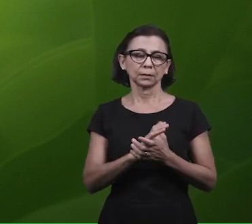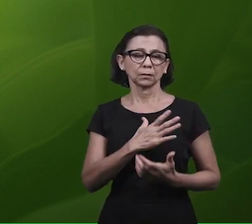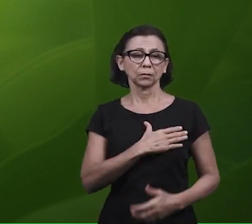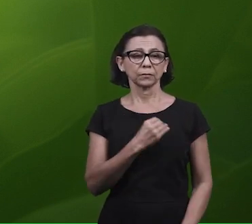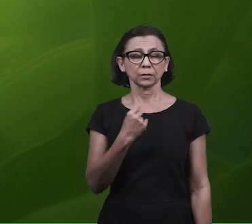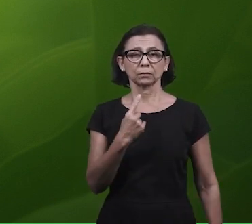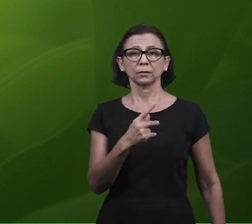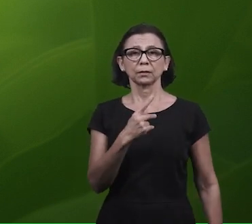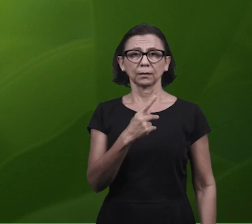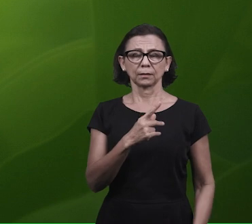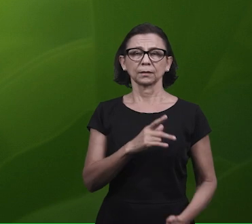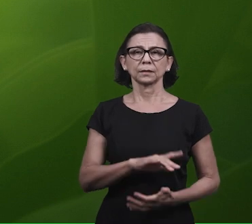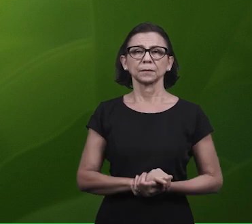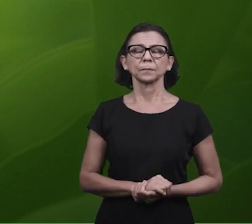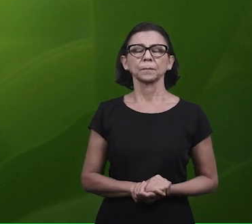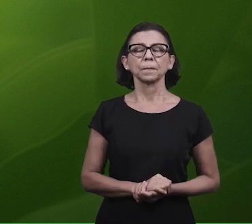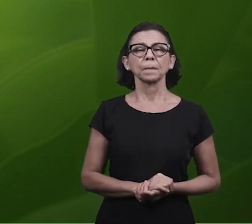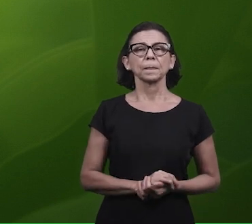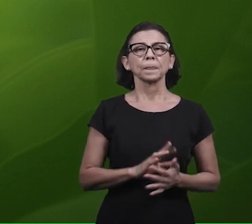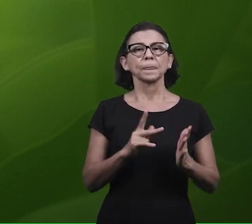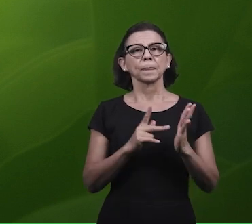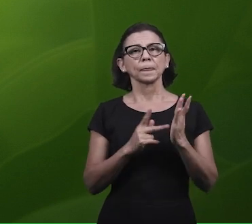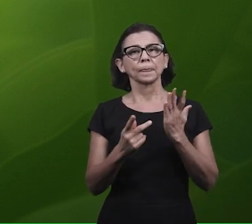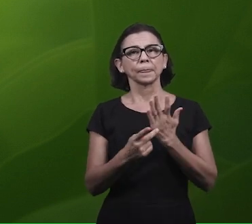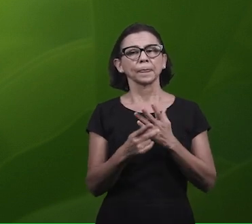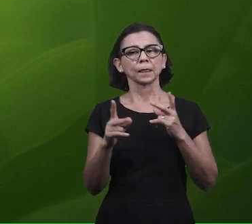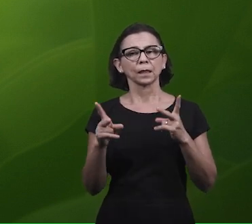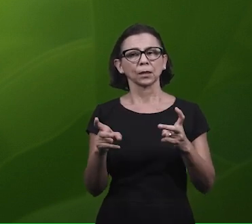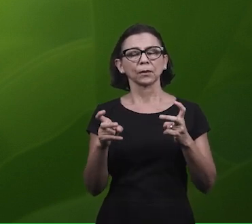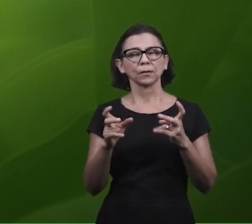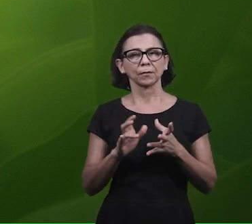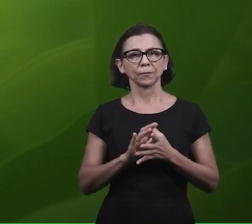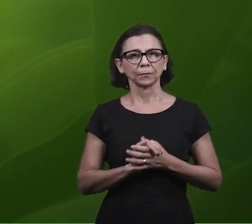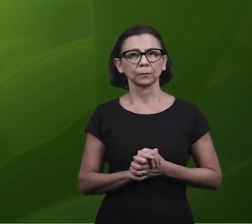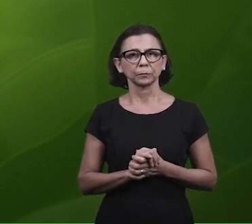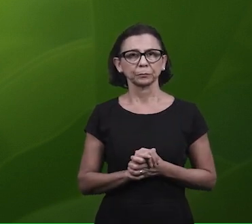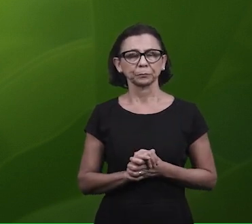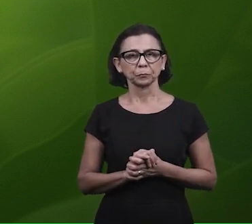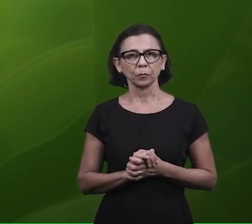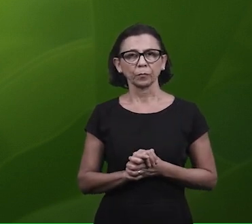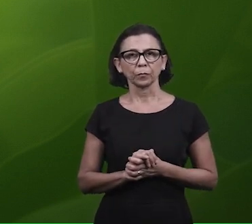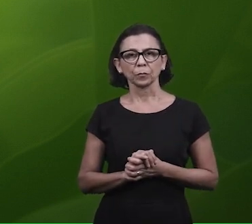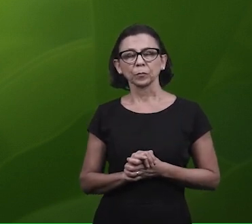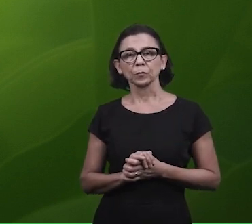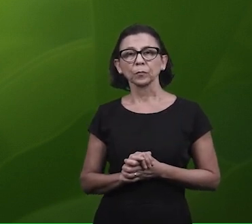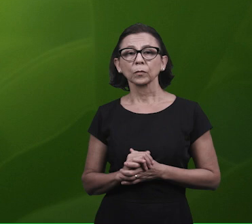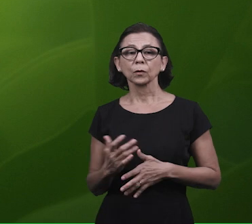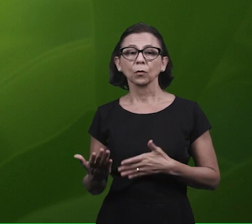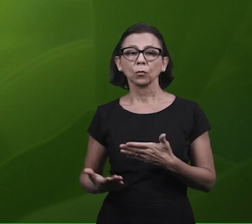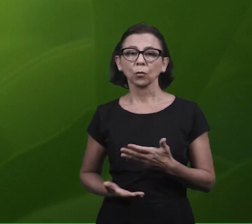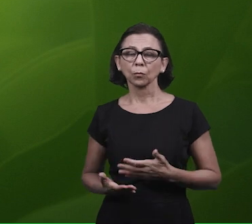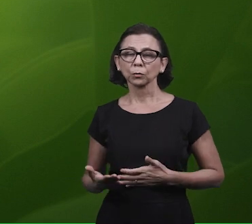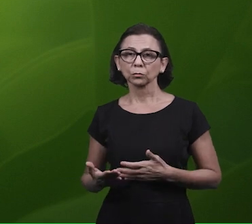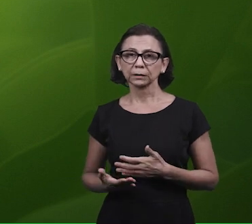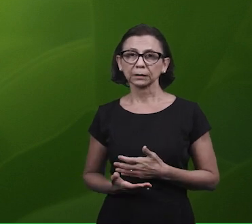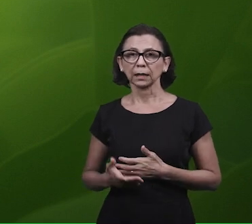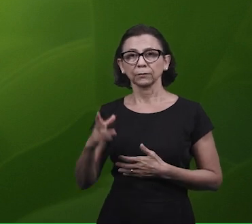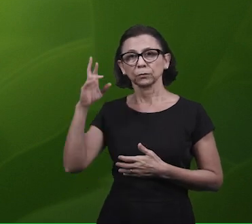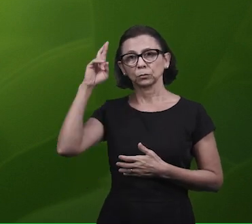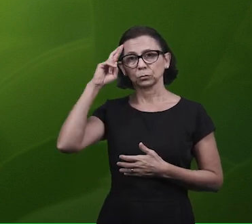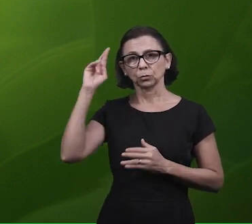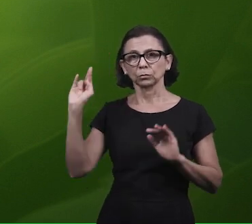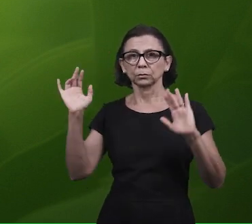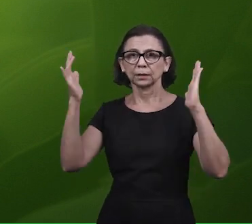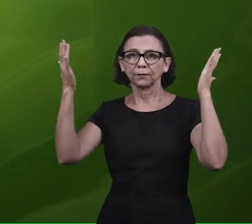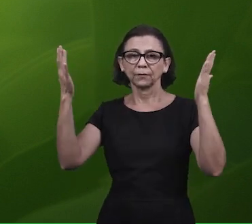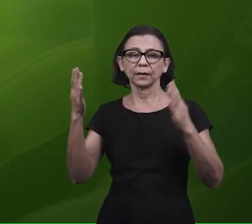Nouveau Testament, dans la parabole de la Grande Seine, nous observons la recherche du serviteur vers